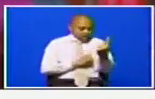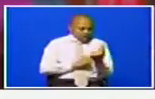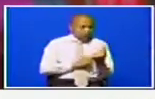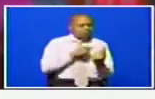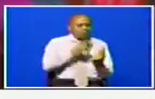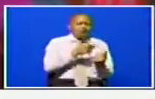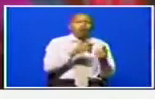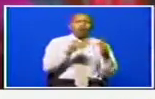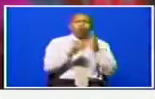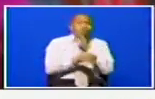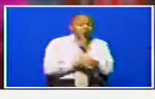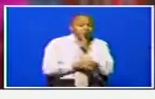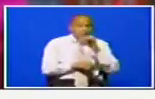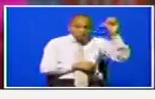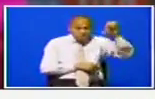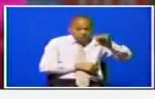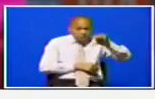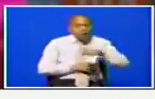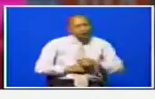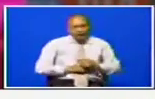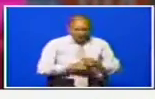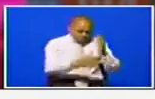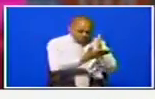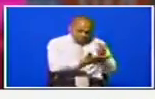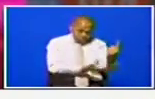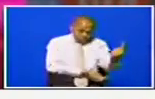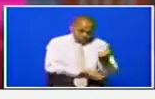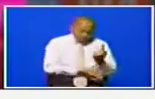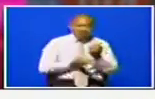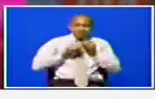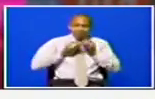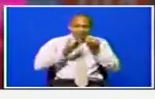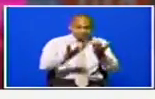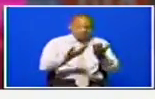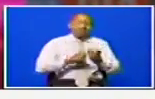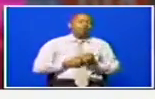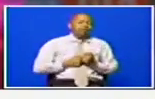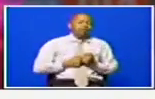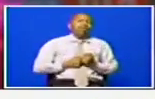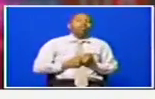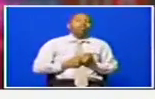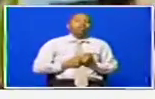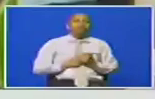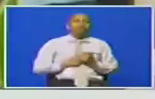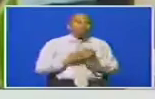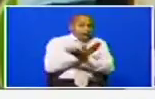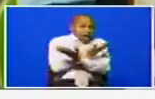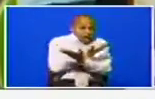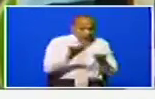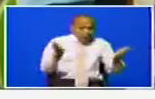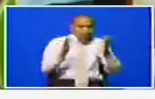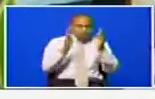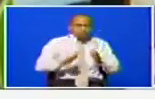utamwona kama mtu ambaye ni messenger wa kweli, mtu wa hakika. Katika awamu hii, mtu ambaye